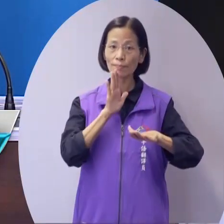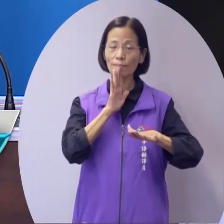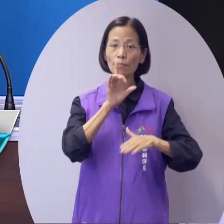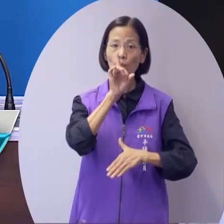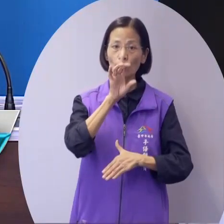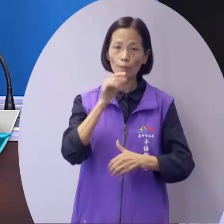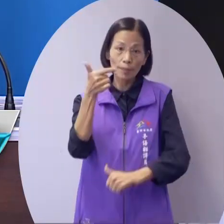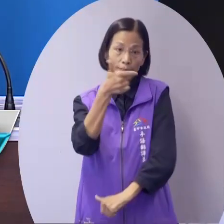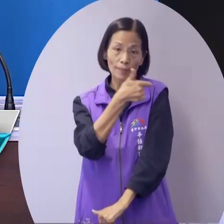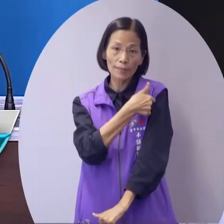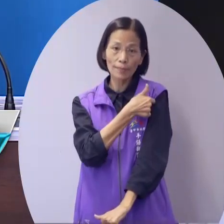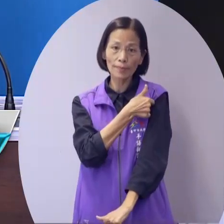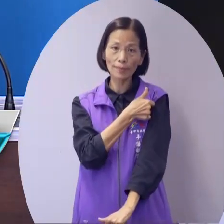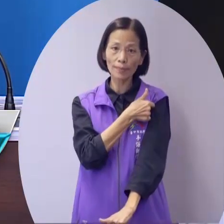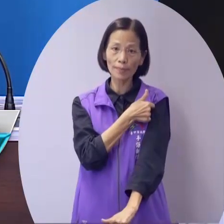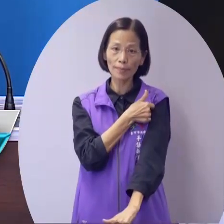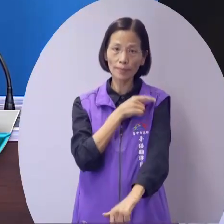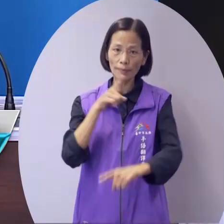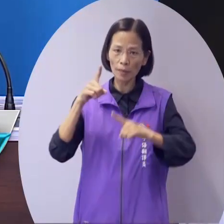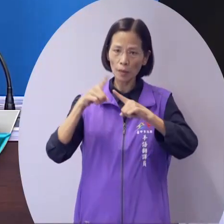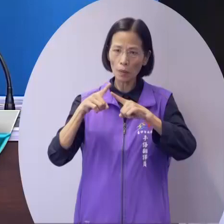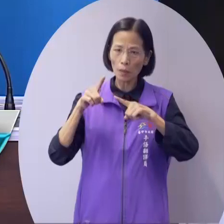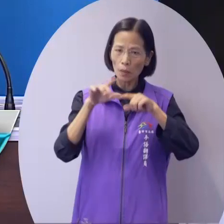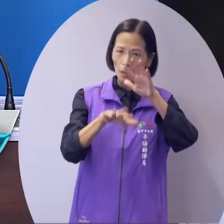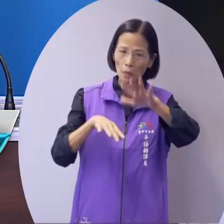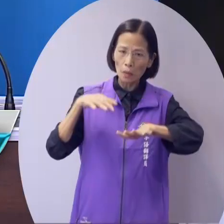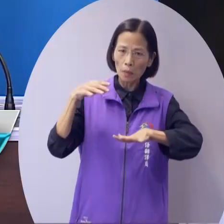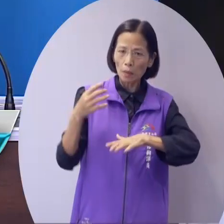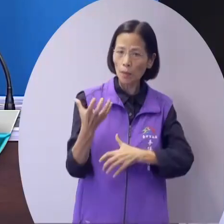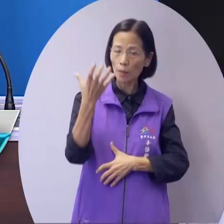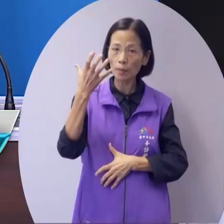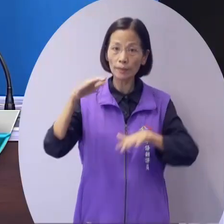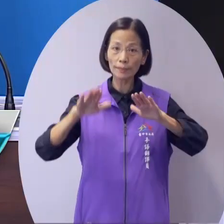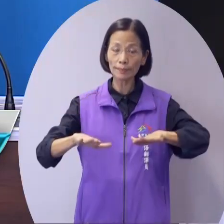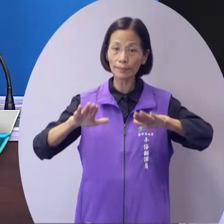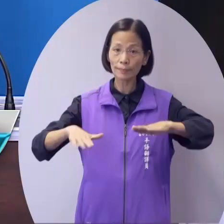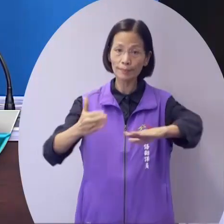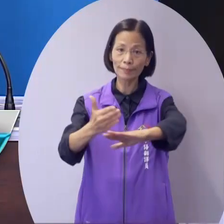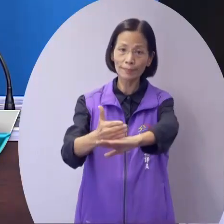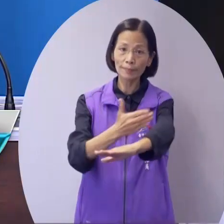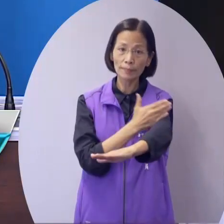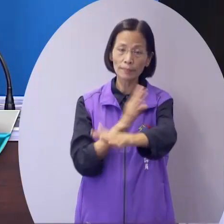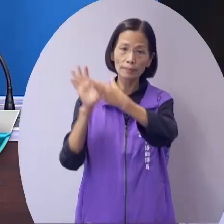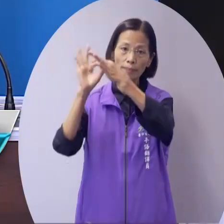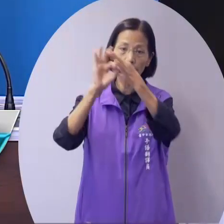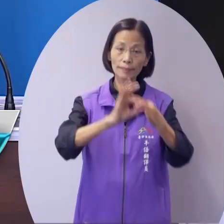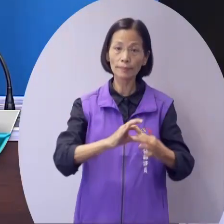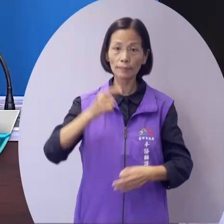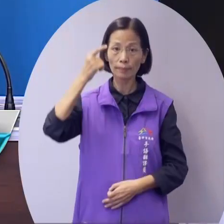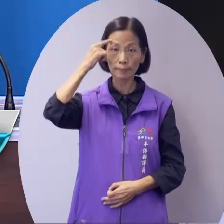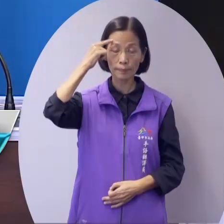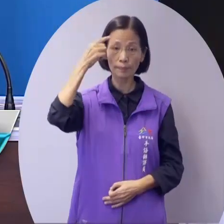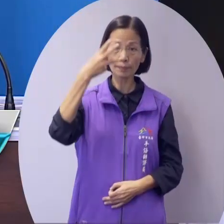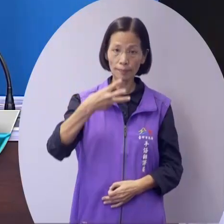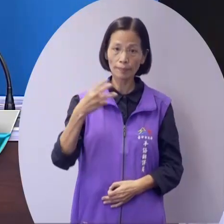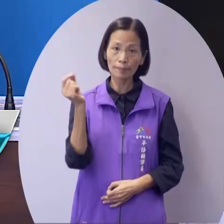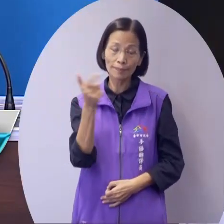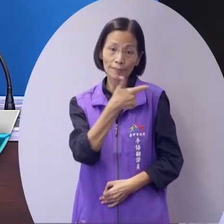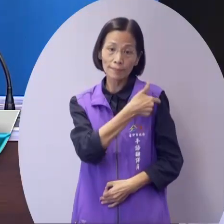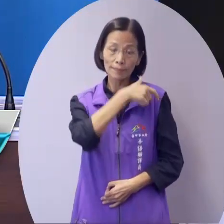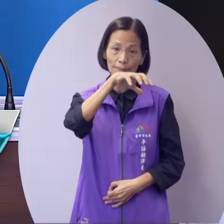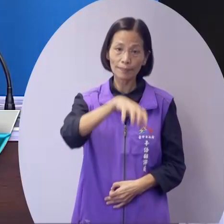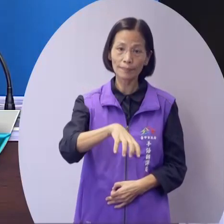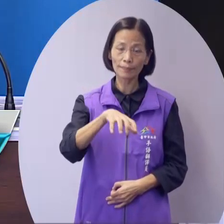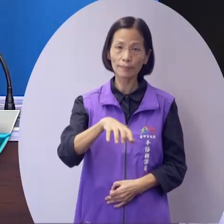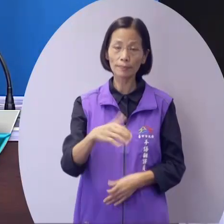市施打疫苗的高峰时间。那从今天开始，连续三天我们有开快打